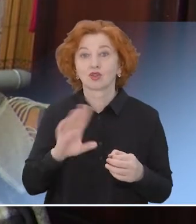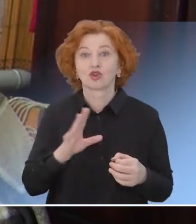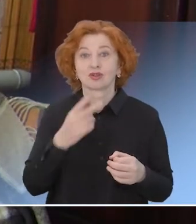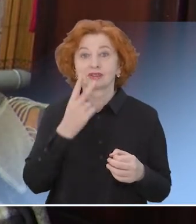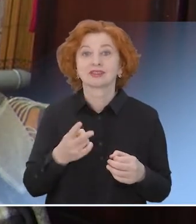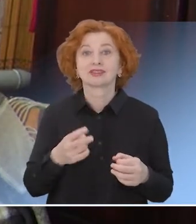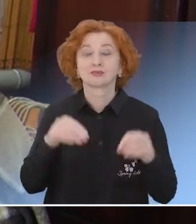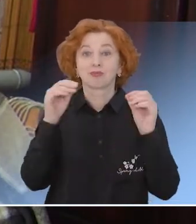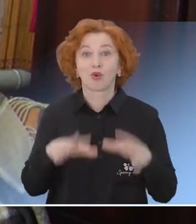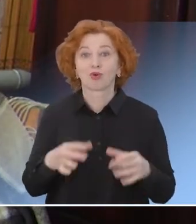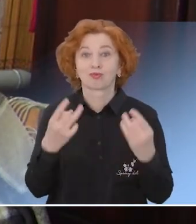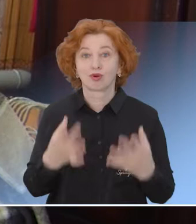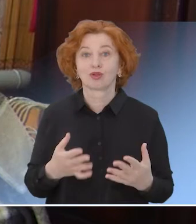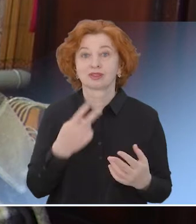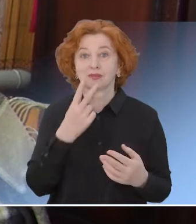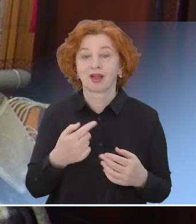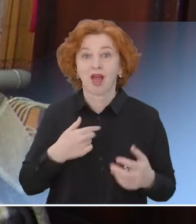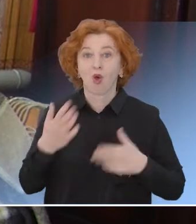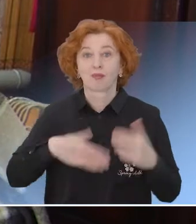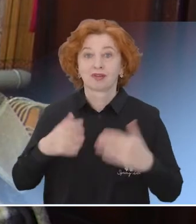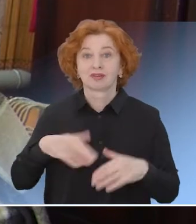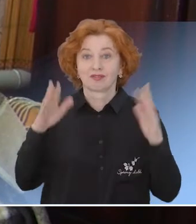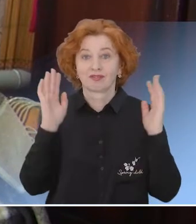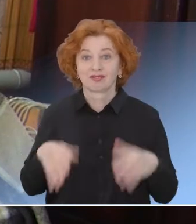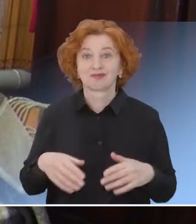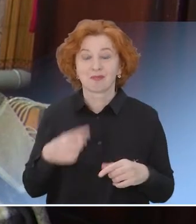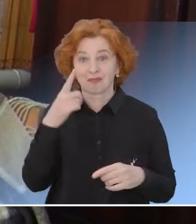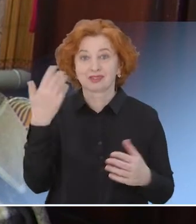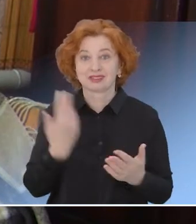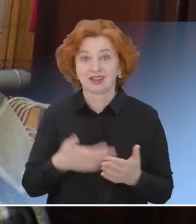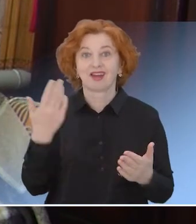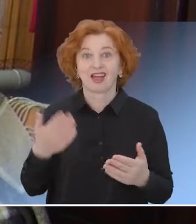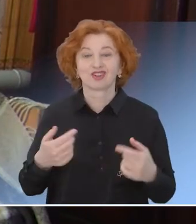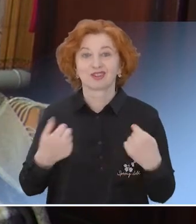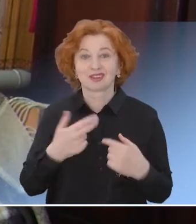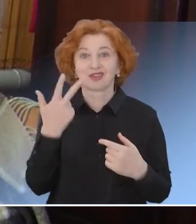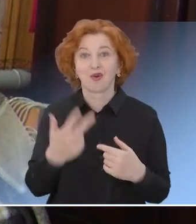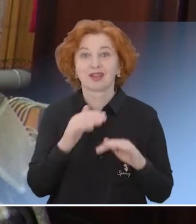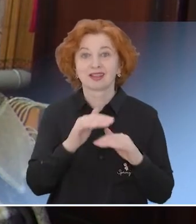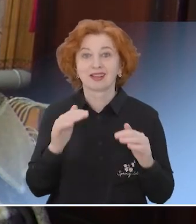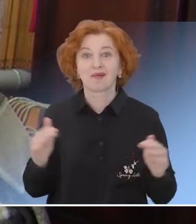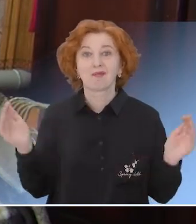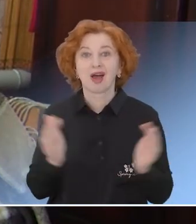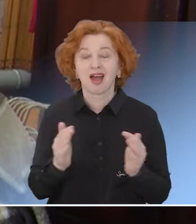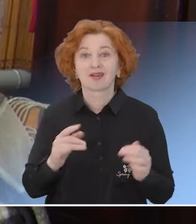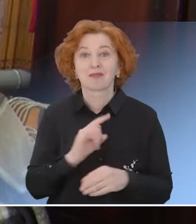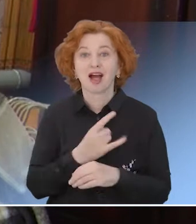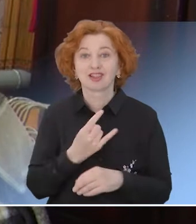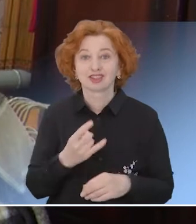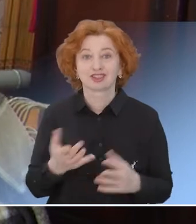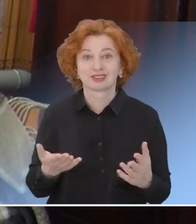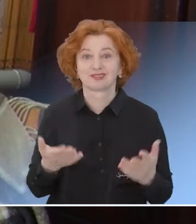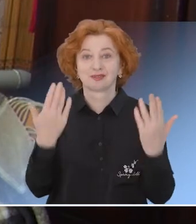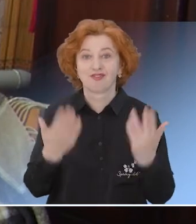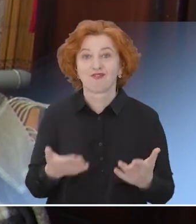что смотреть, почему-то мы с мужем, я не знаю, я даже обрадовалась. Я говорю, Вова, представляешь, говорю, там 3 детей, маленькие, говорю,